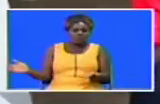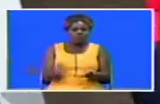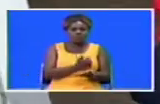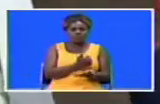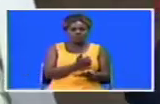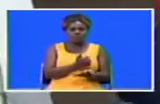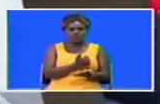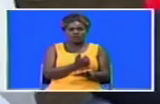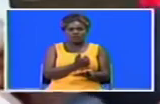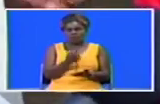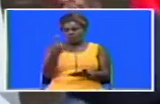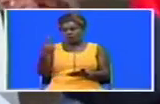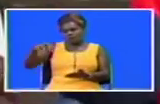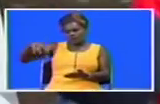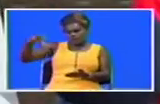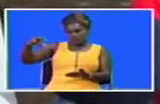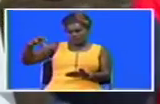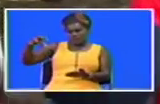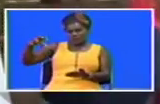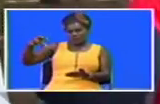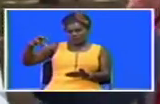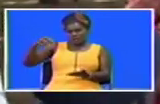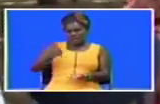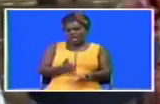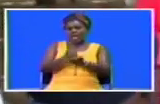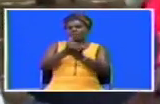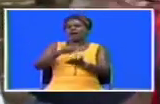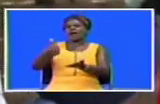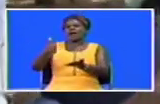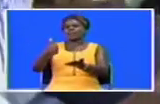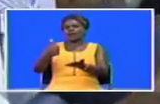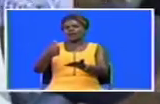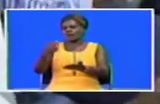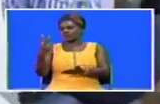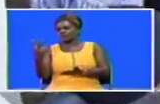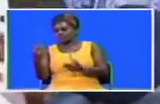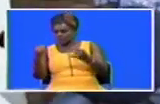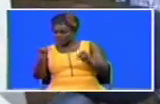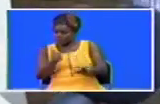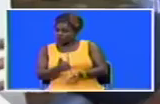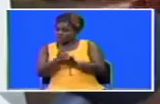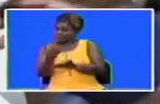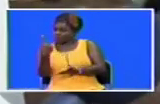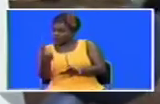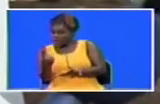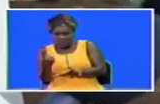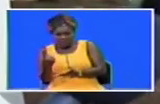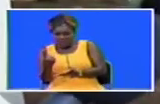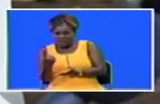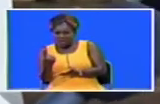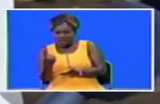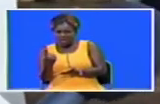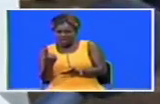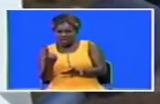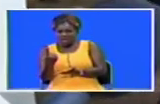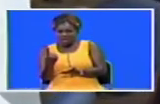wakawa wameanguka. Mmoja mkubwa nilisikia wakiwa wanasaidia kushika. Sasa hawa wawili alikuwa anataka kusaidia, hiyo moja ilifuruta. Sasa unajua